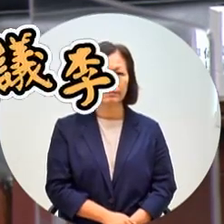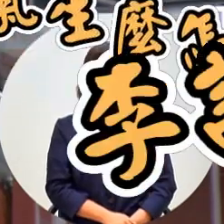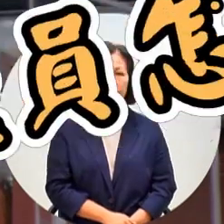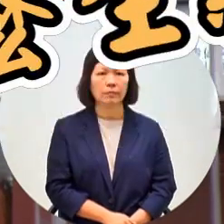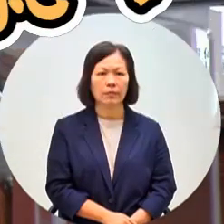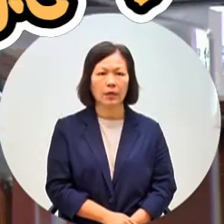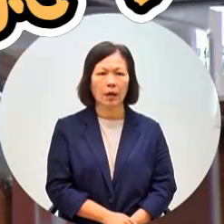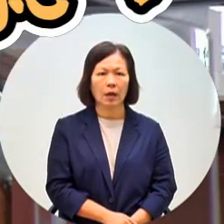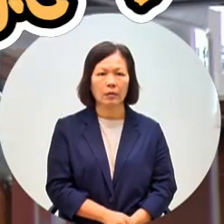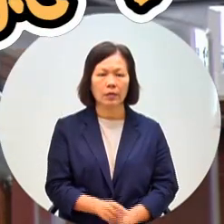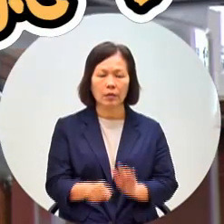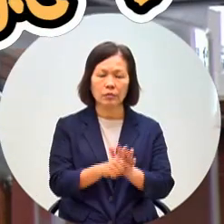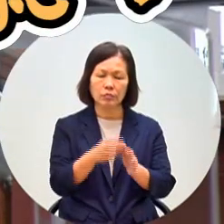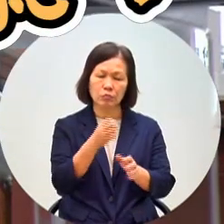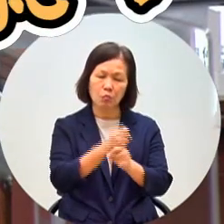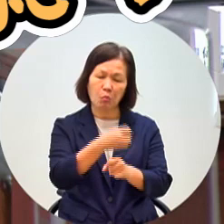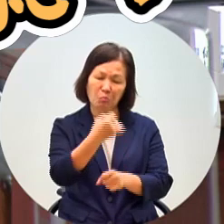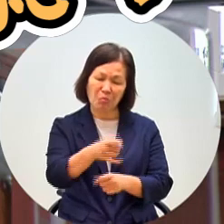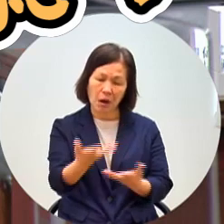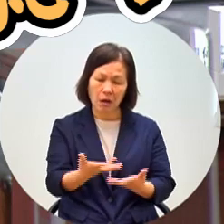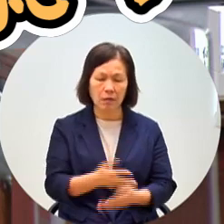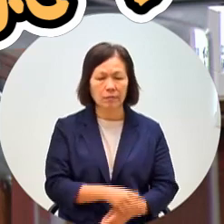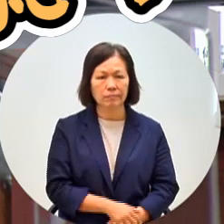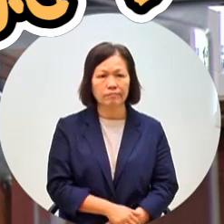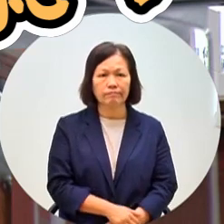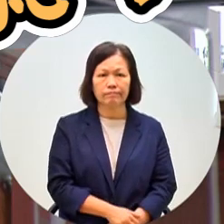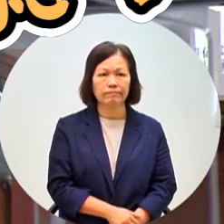连效率都这么差吗？